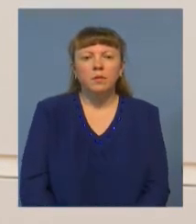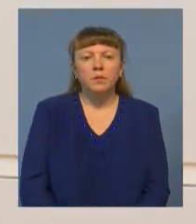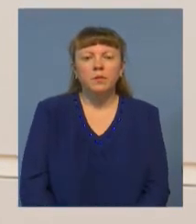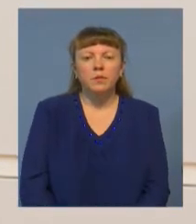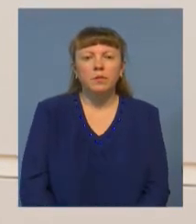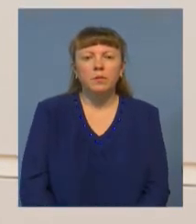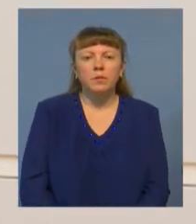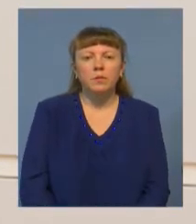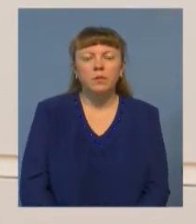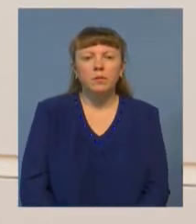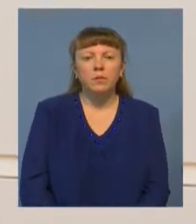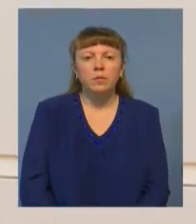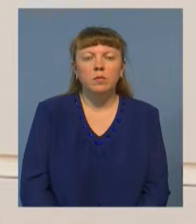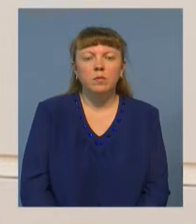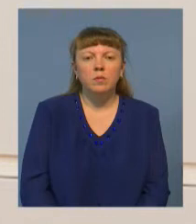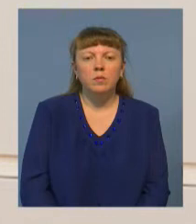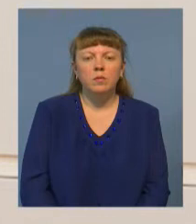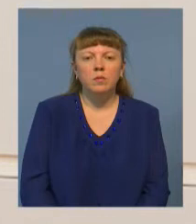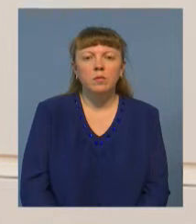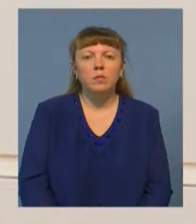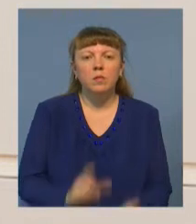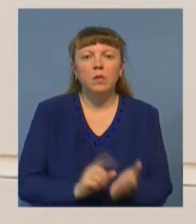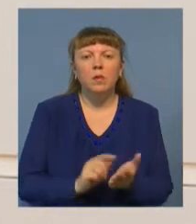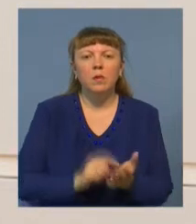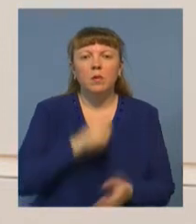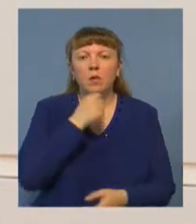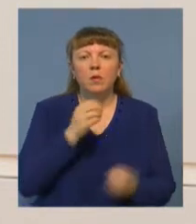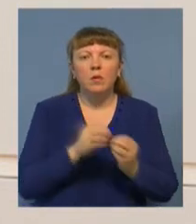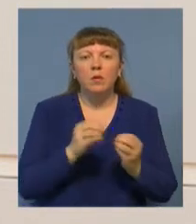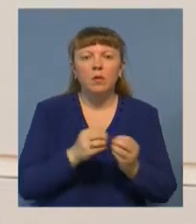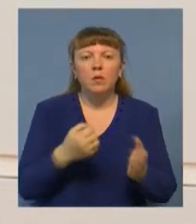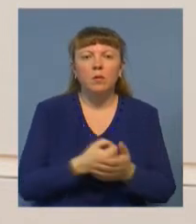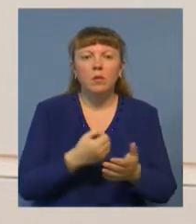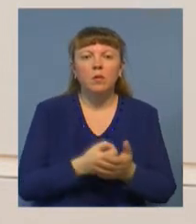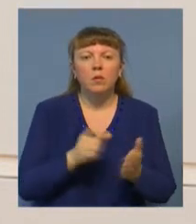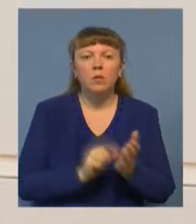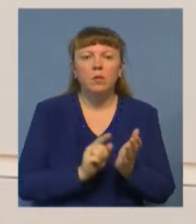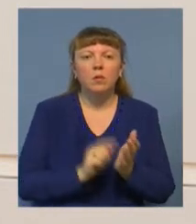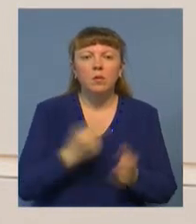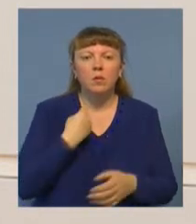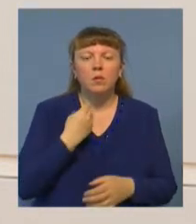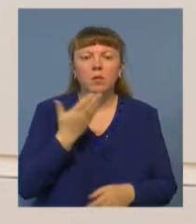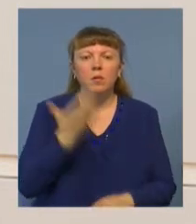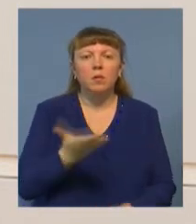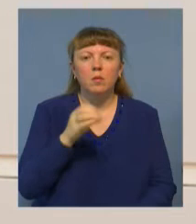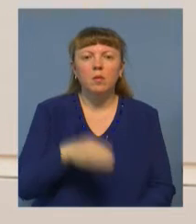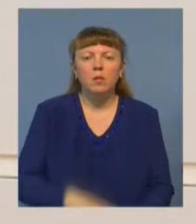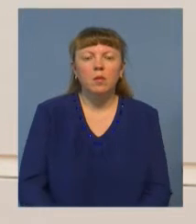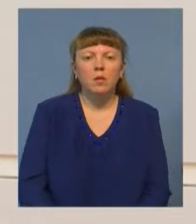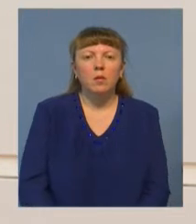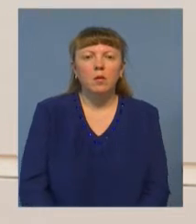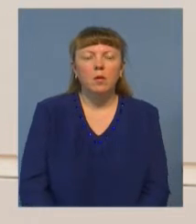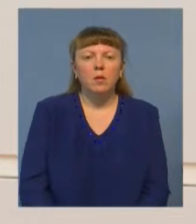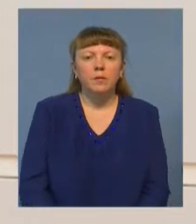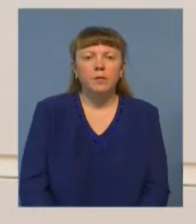пенсионного возраста, согласно вот правил утвержденных, за 10 дней до достижения пенсионного возраста должен обратиться в департамент труда.